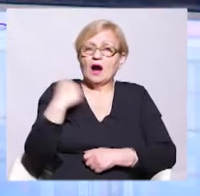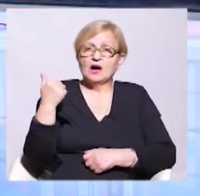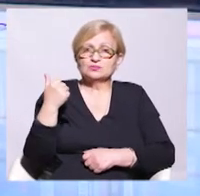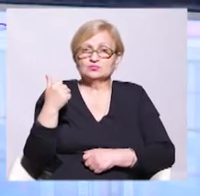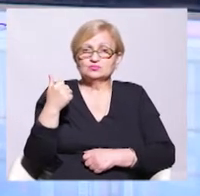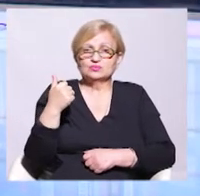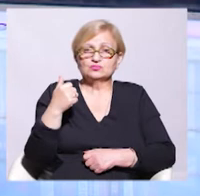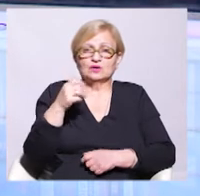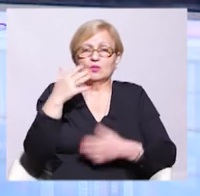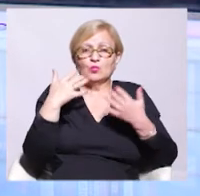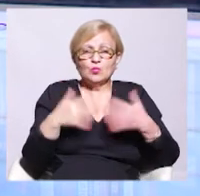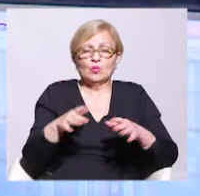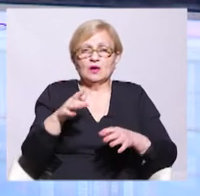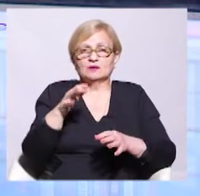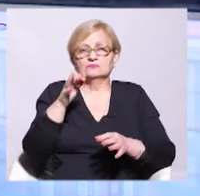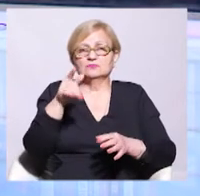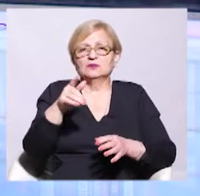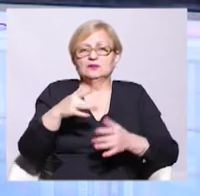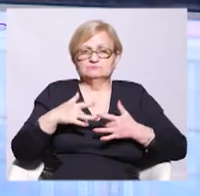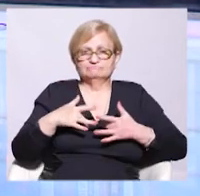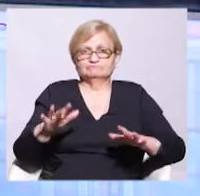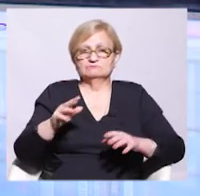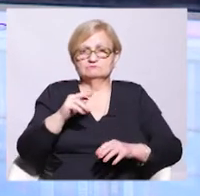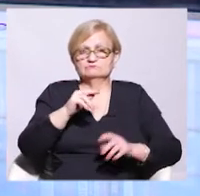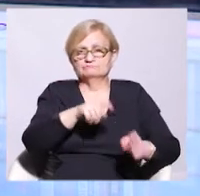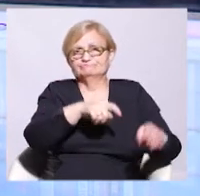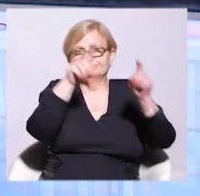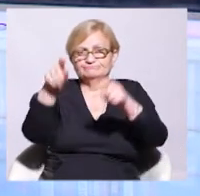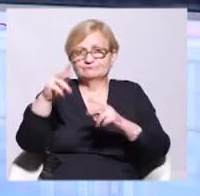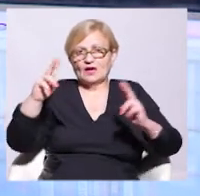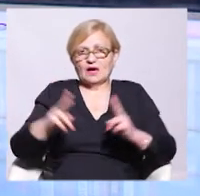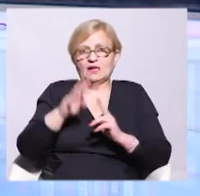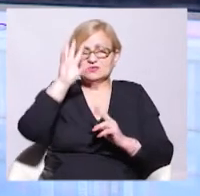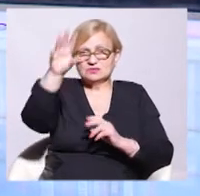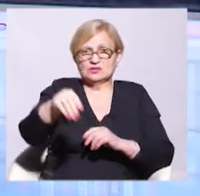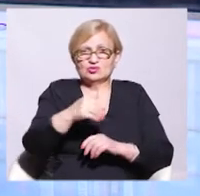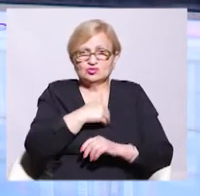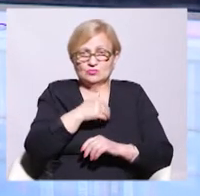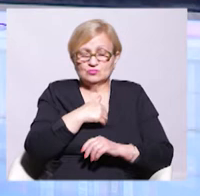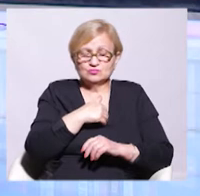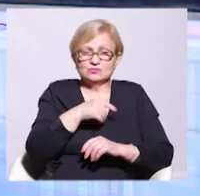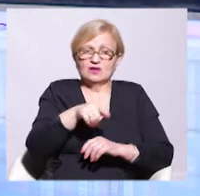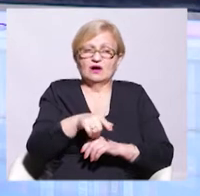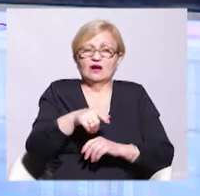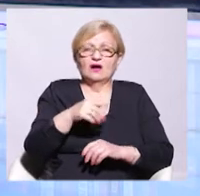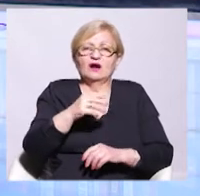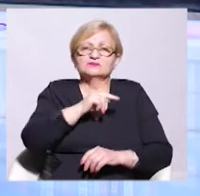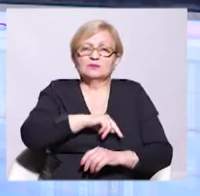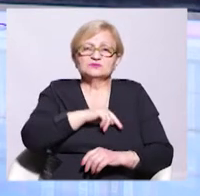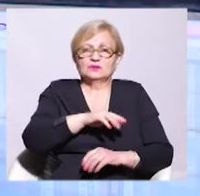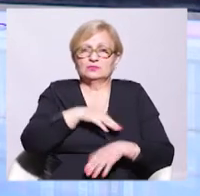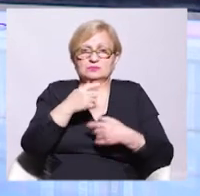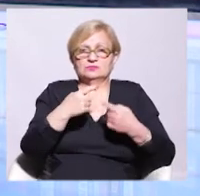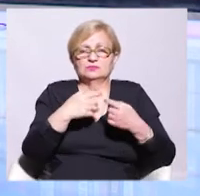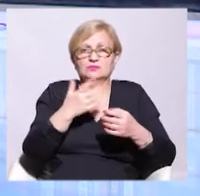დატოვება ედება ბრალად, რადგან ათონის მთაზე გადაუწყვეტია წასვლა, რომ თავისი დარჩენილი